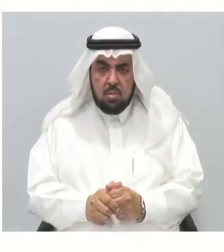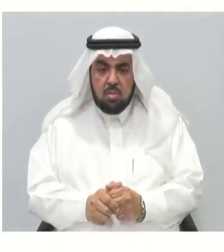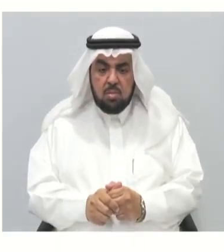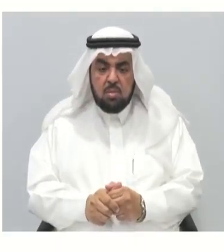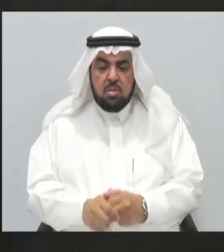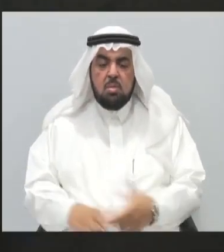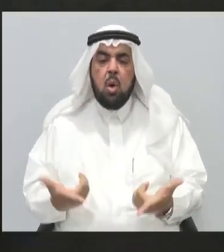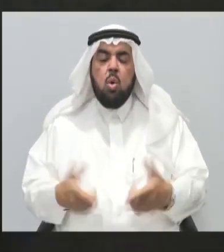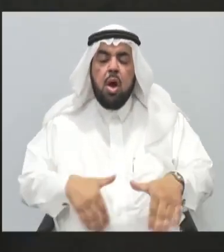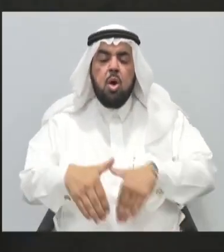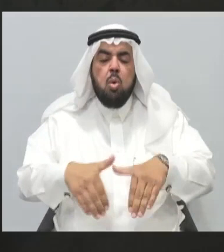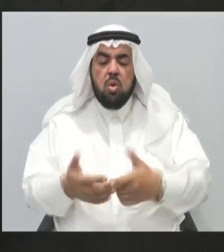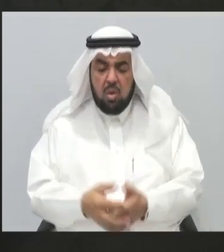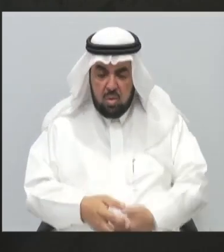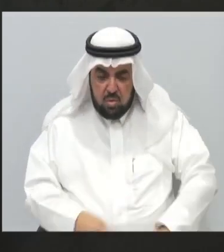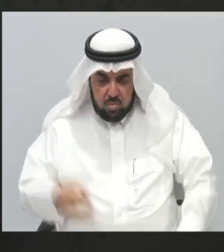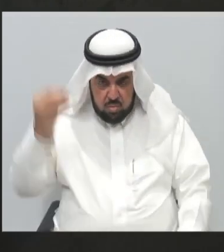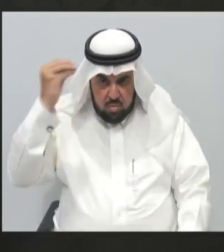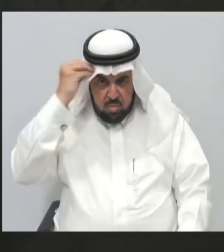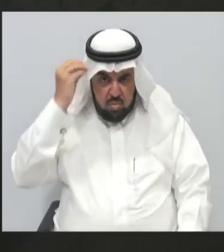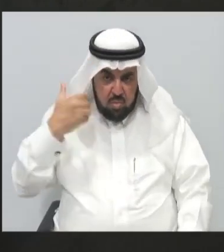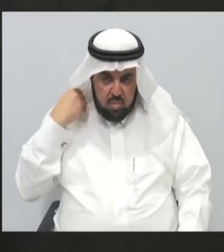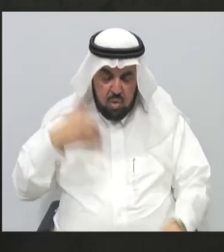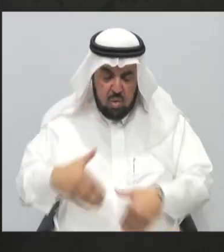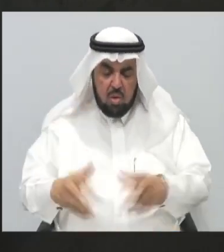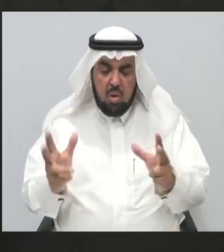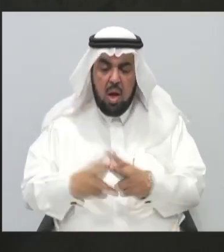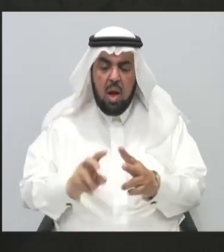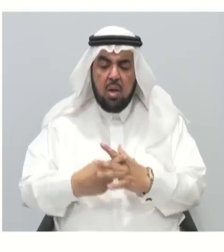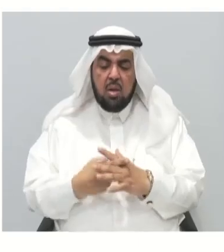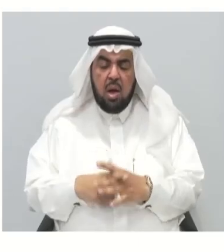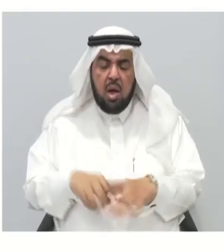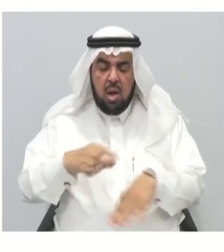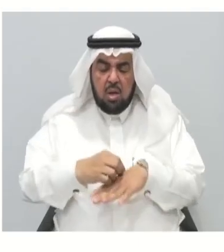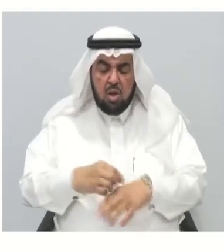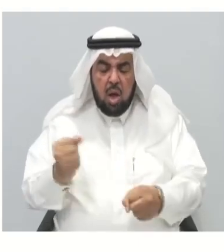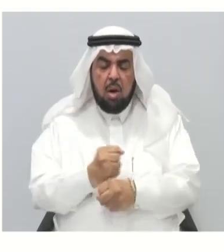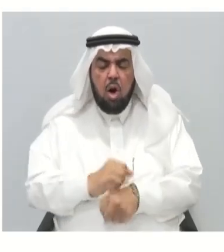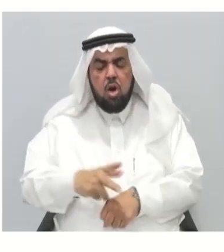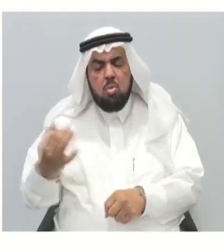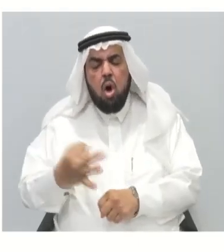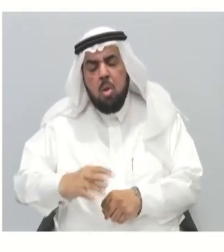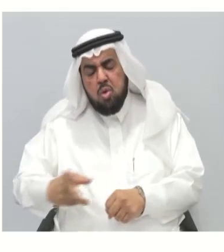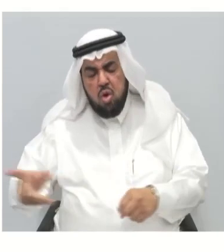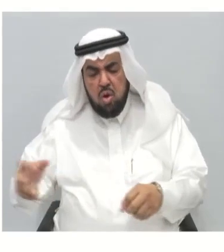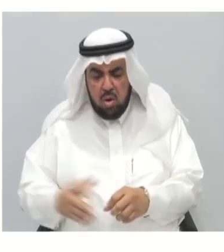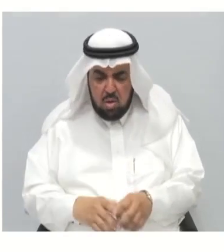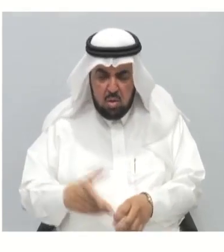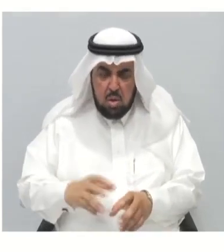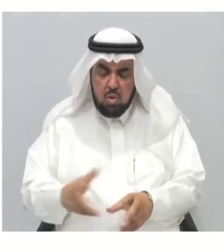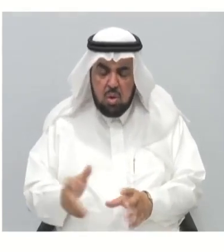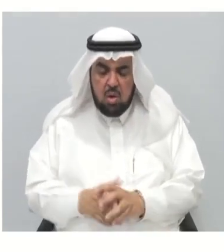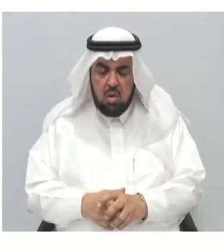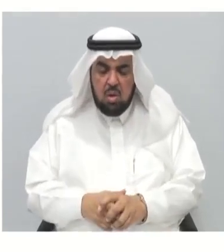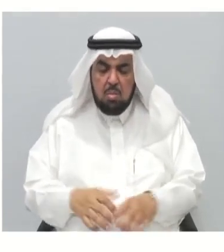ما هو الروبوت عرفنا ان الروبوت هو اله صنعها الانسان لتؤدي العديد من المهام بشكل مستقل